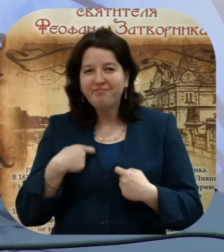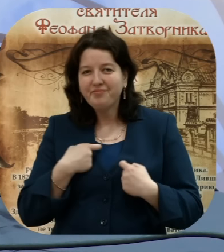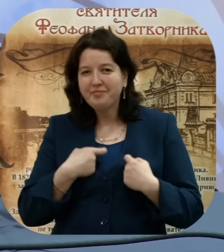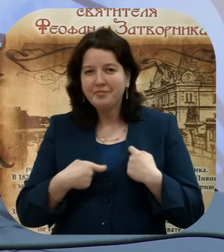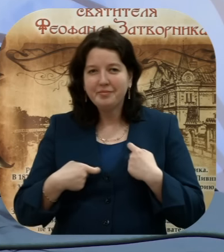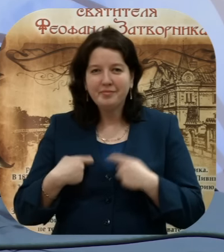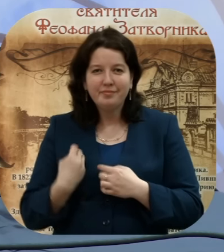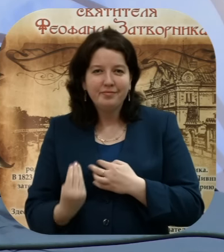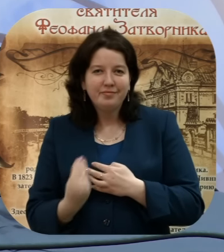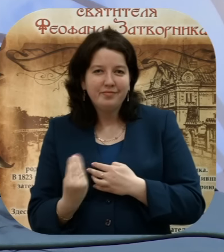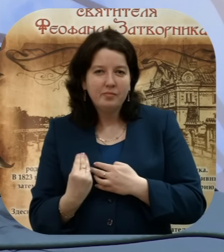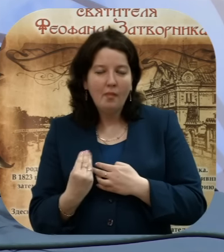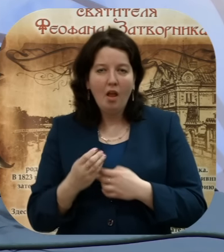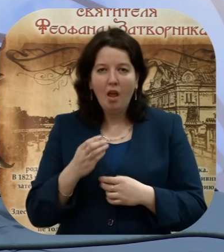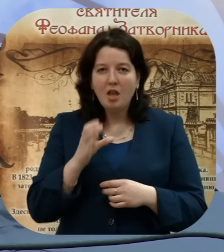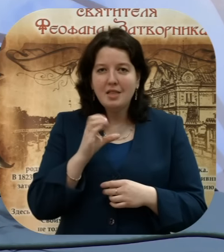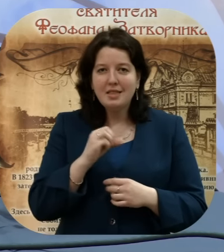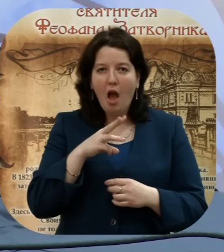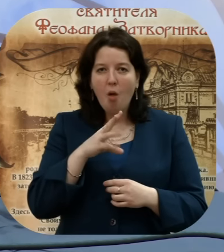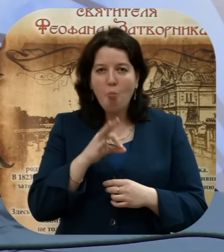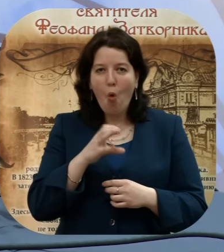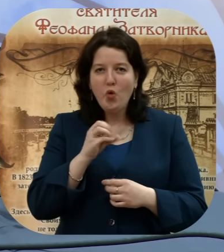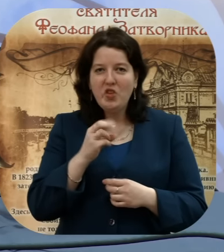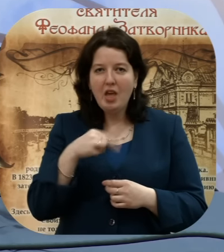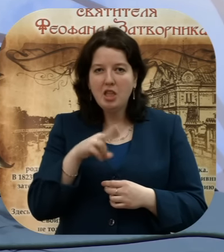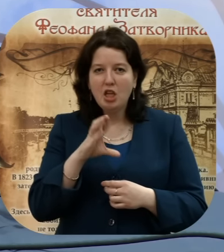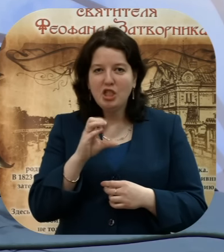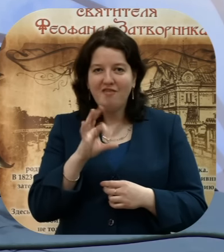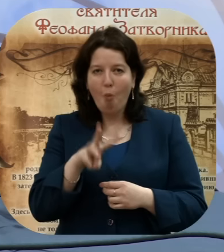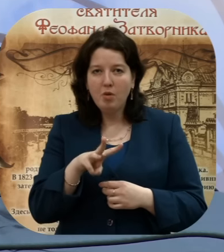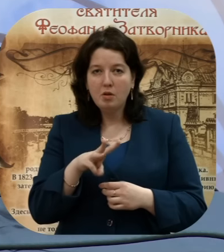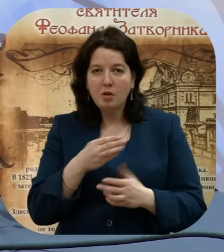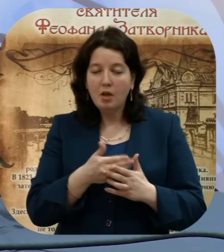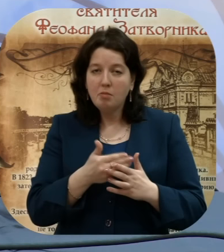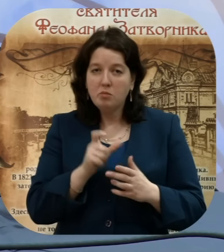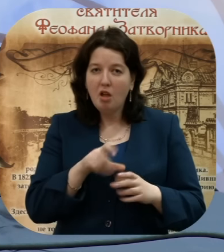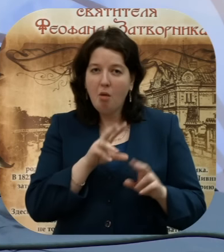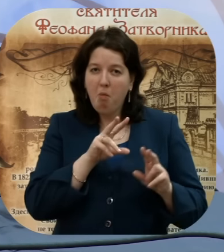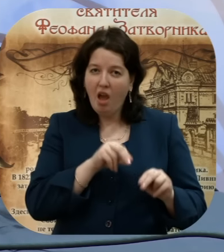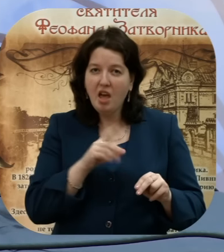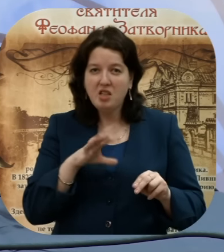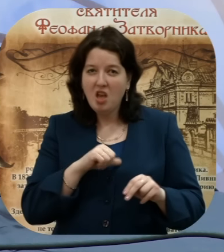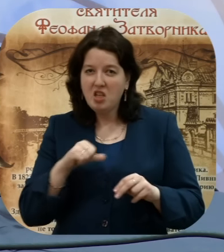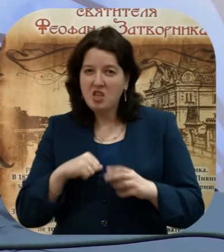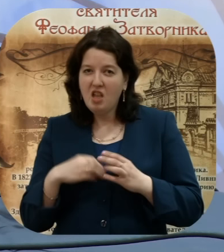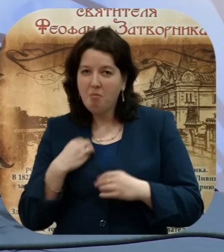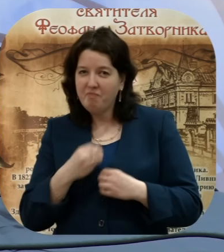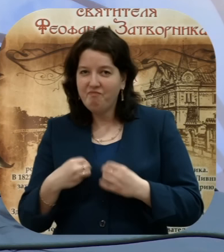Да, есть, говорят, самоеды. Да, было такое племя.